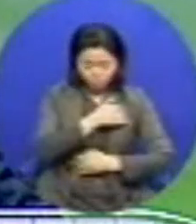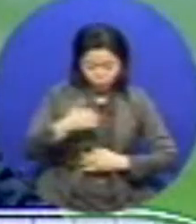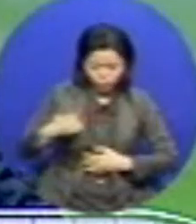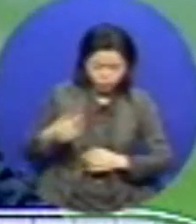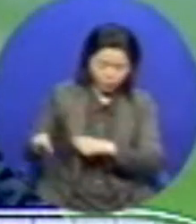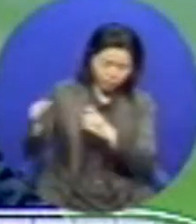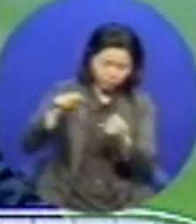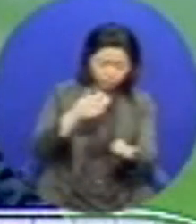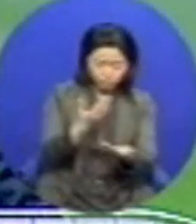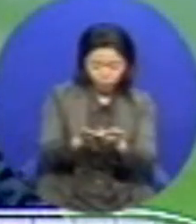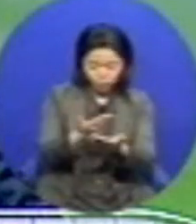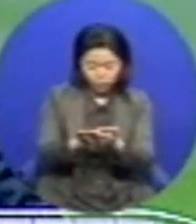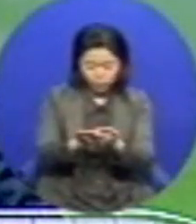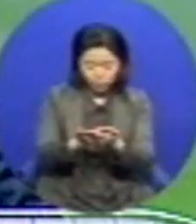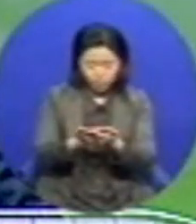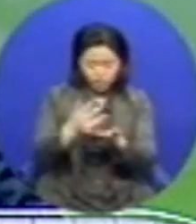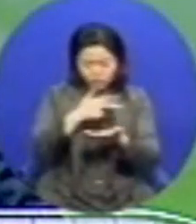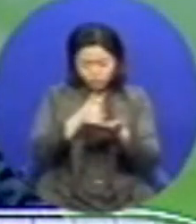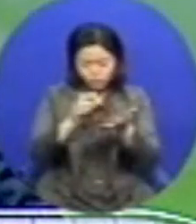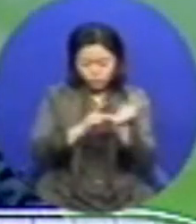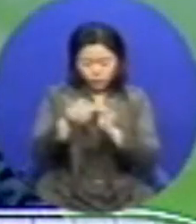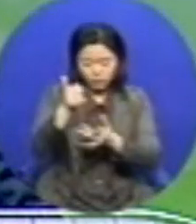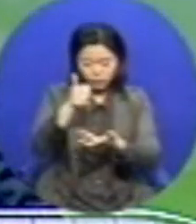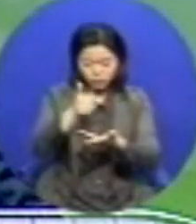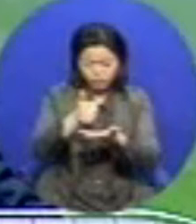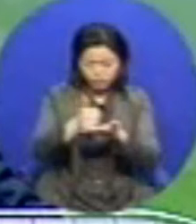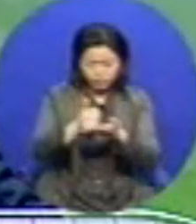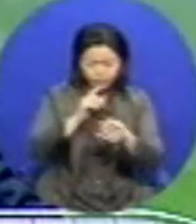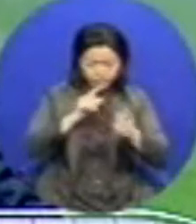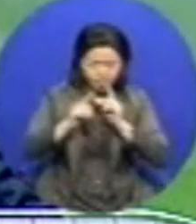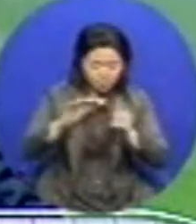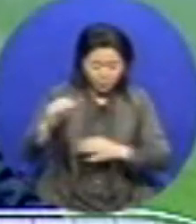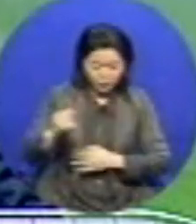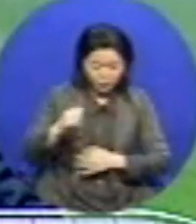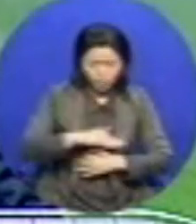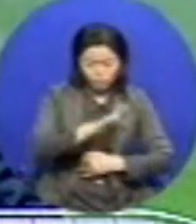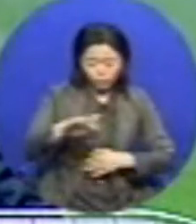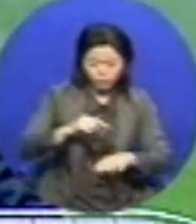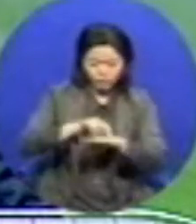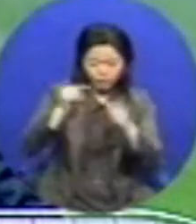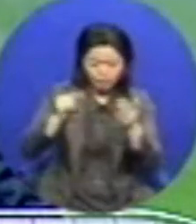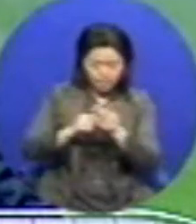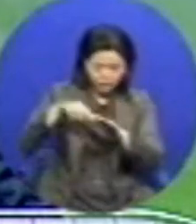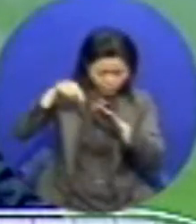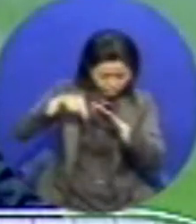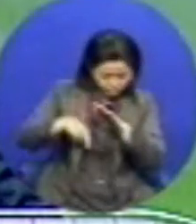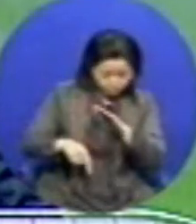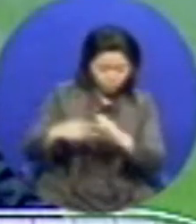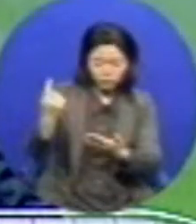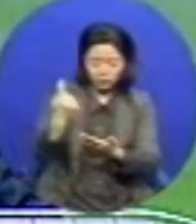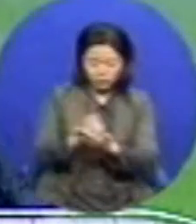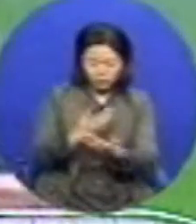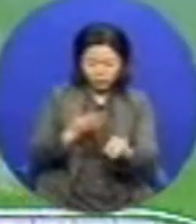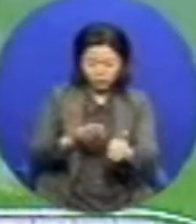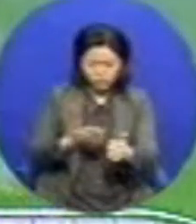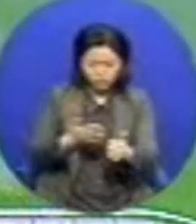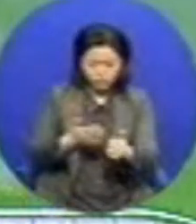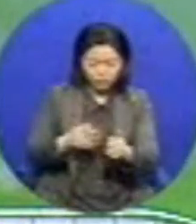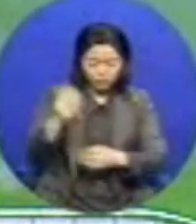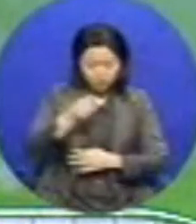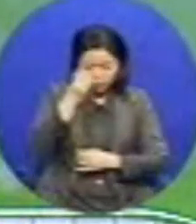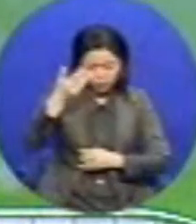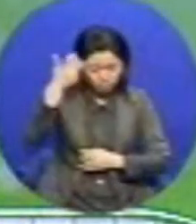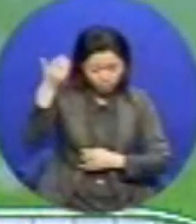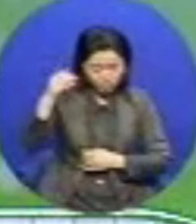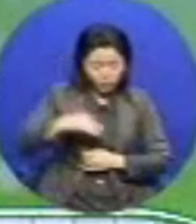부어주소서 주 예수님 말씀으로 우리의 마음에 깊은 곳에 기 마소서 성령님 우린 울